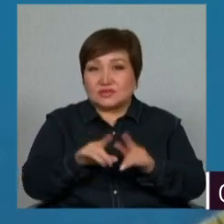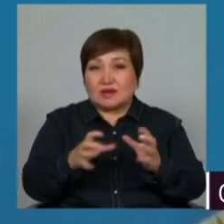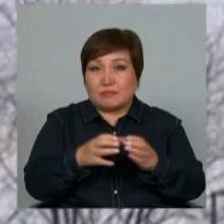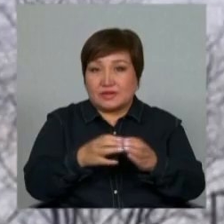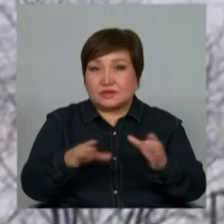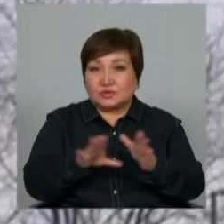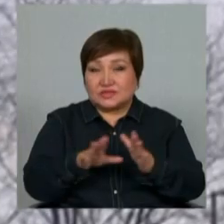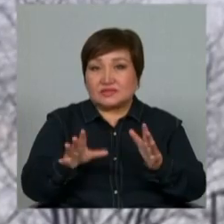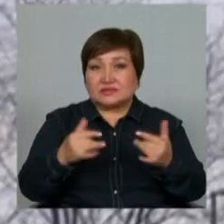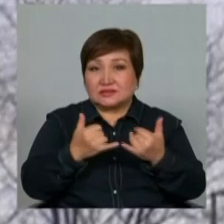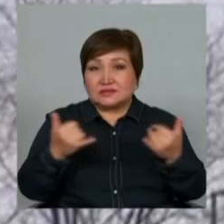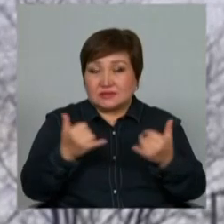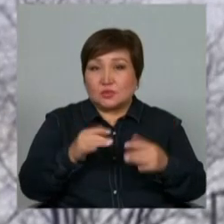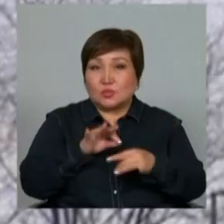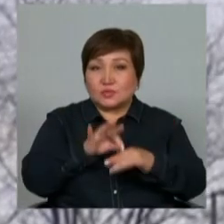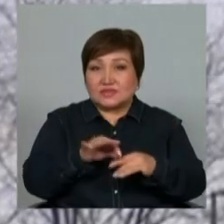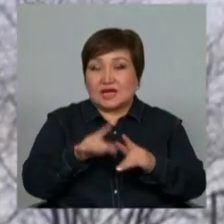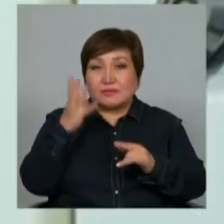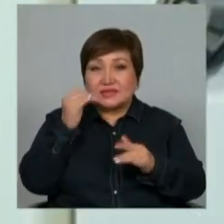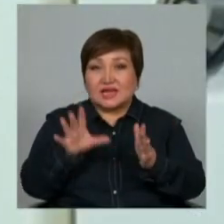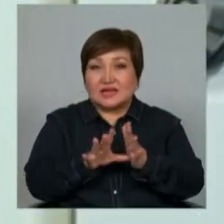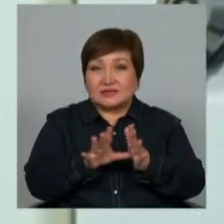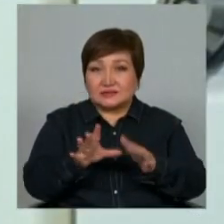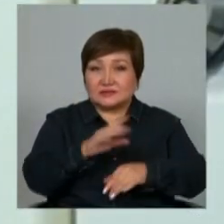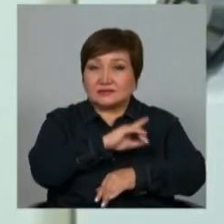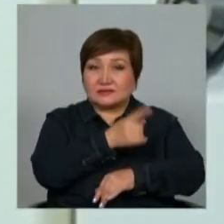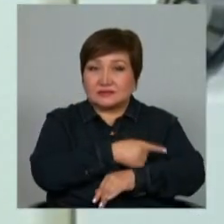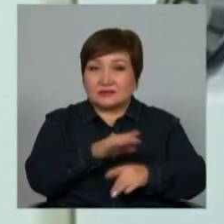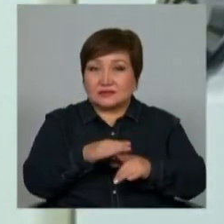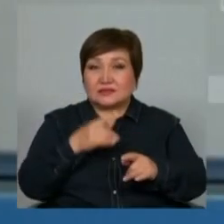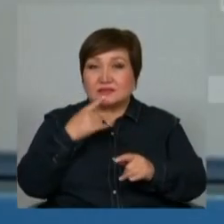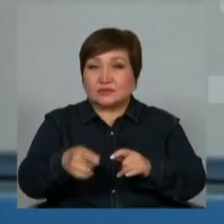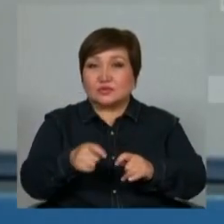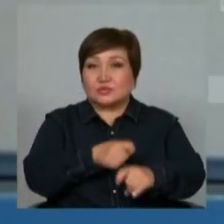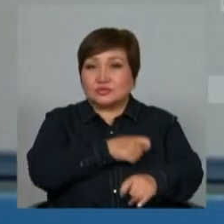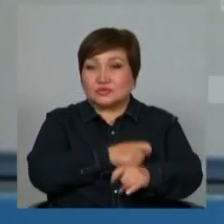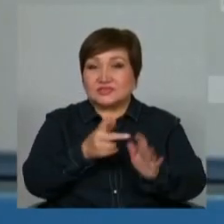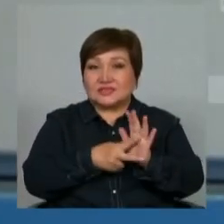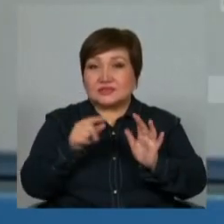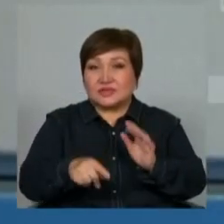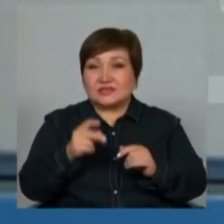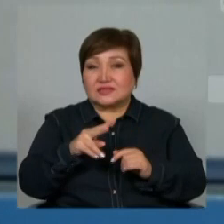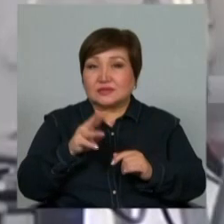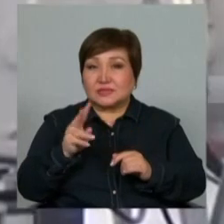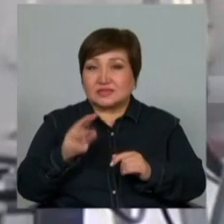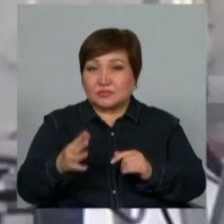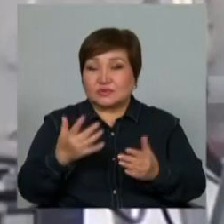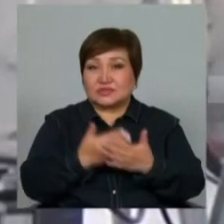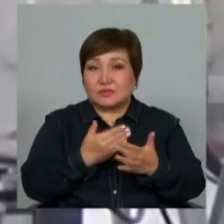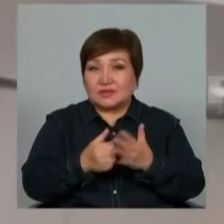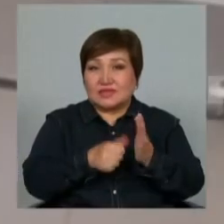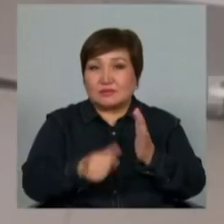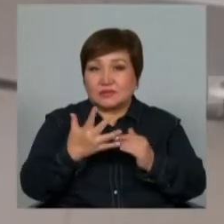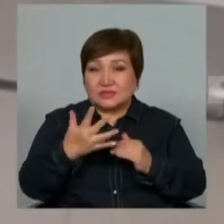желілерді өткіздік. Алматыдағы электр желілерінің жалпы ұзындығы 8 мың шақырымнан асады. Бүгінде шамамен 65%-ның